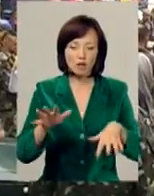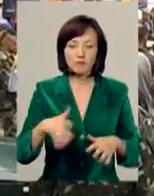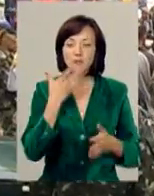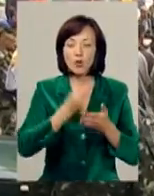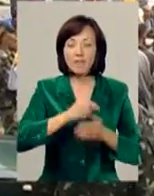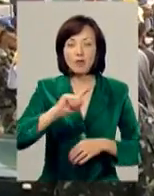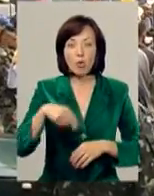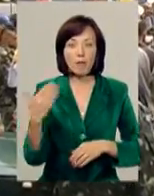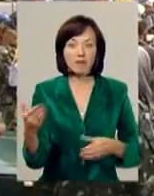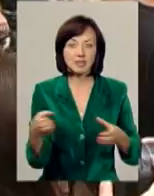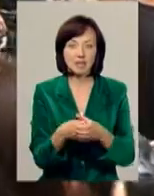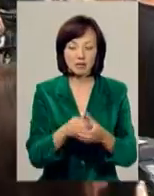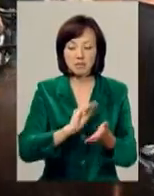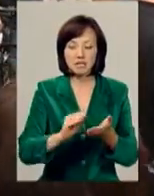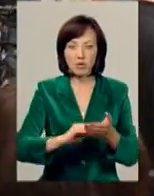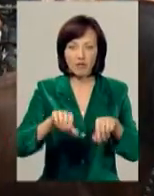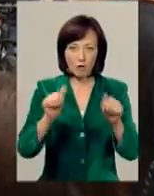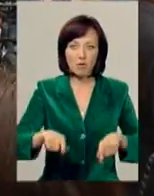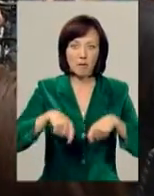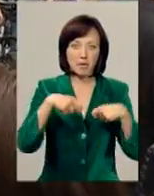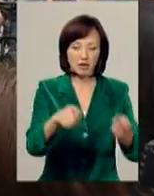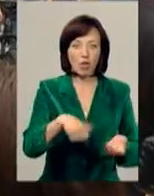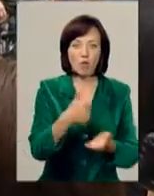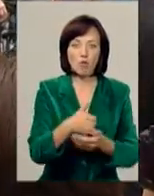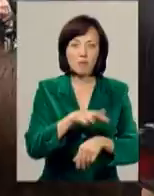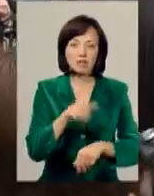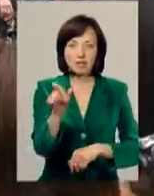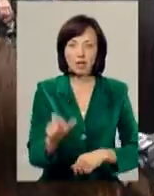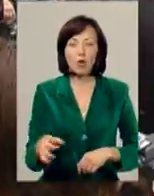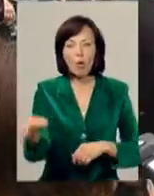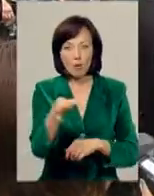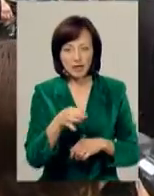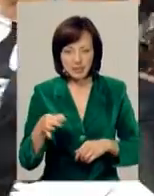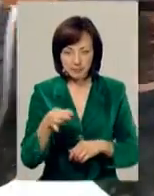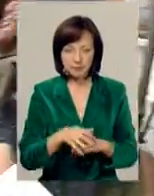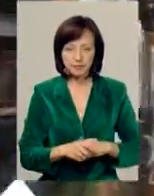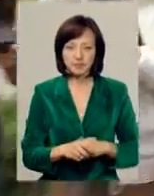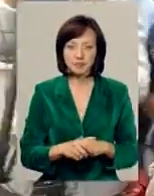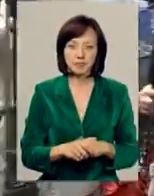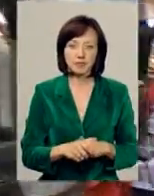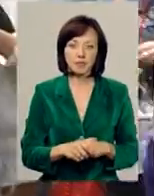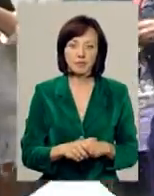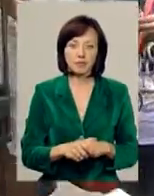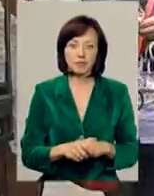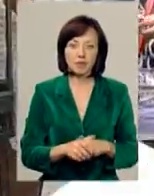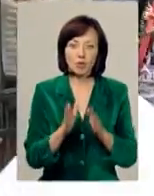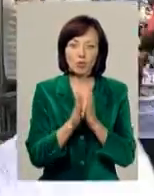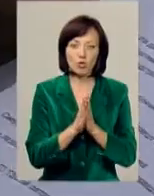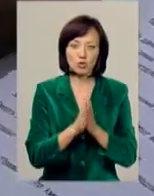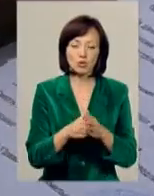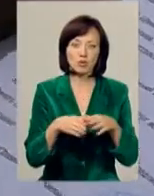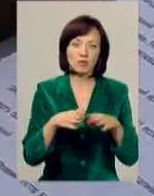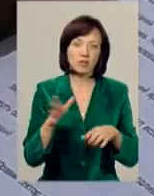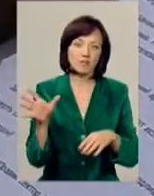вимоги секторівці в письмовій формі передали головному міліціонеру області Миколі семенишину прошу всі